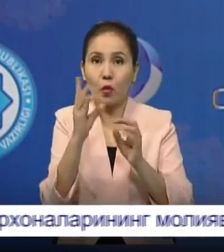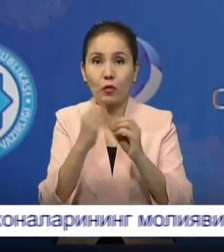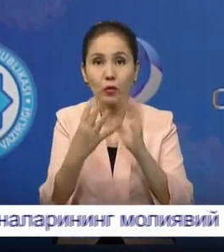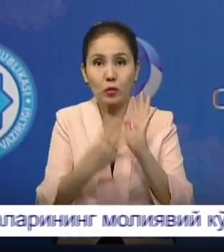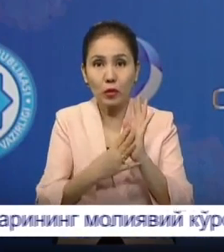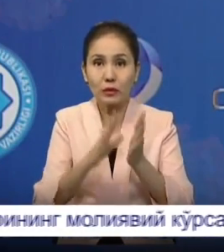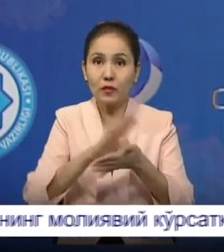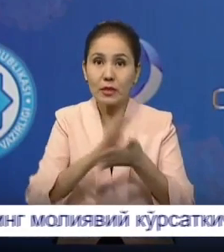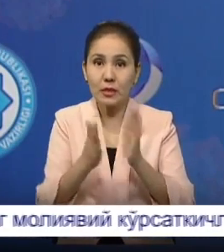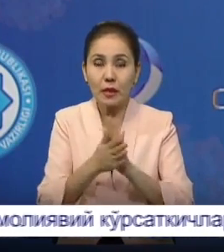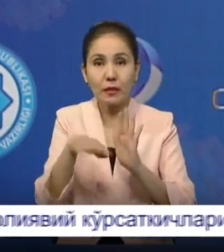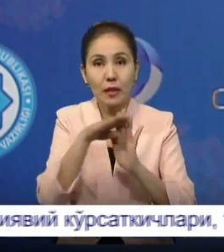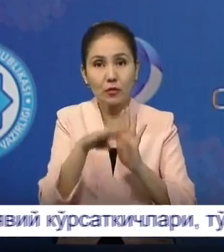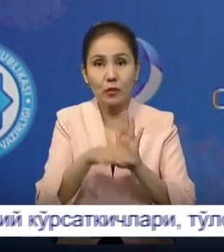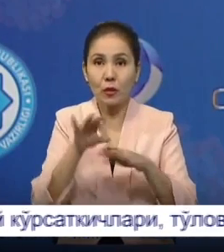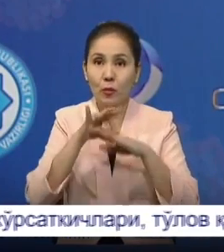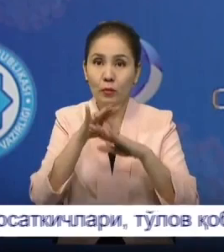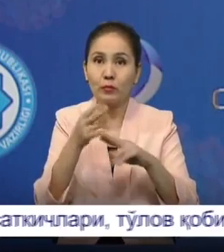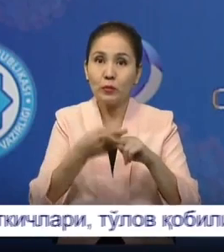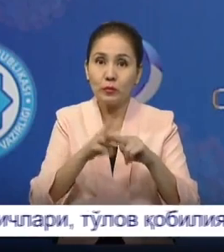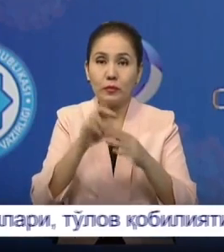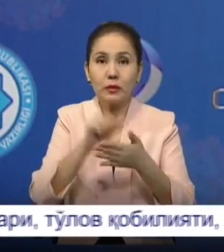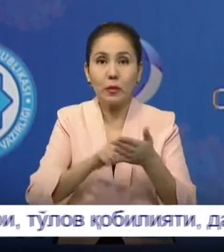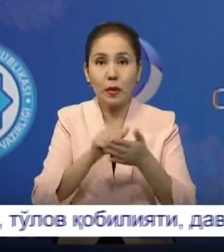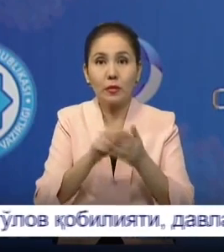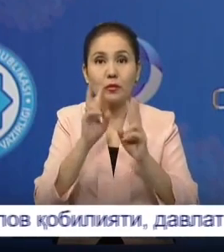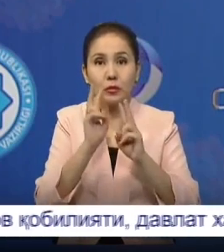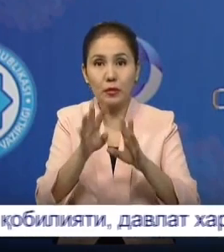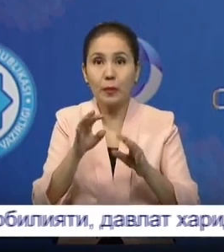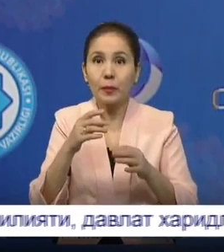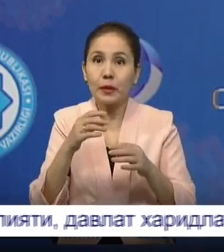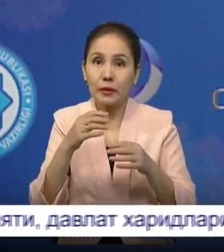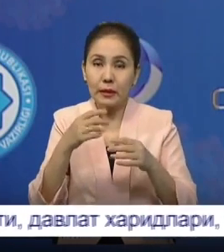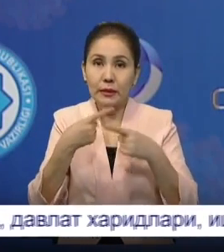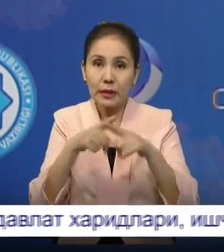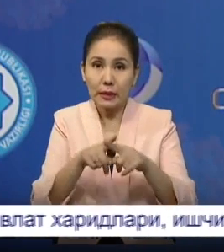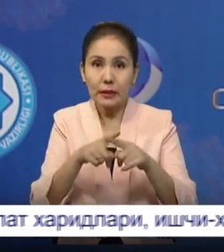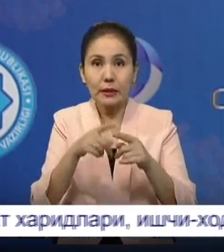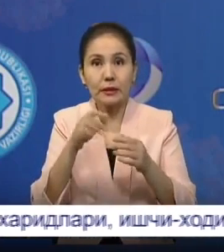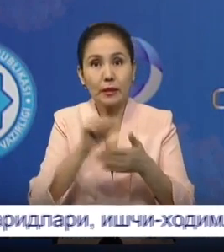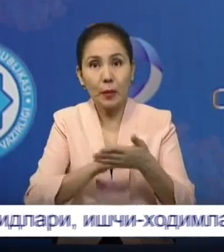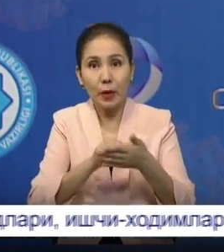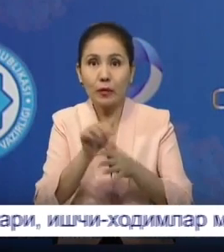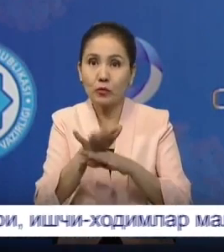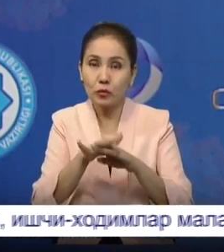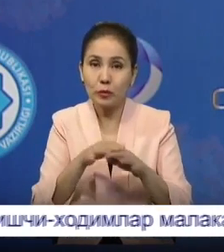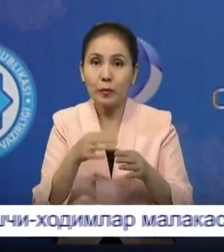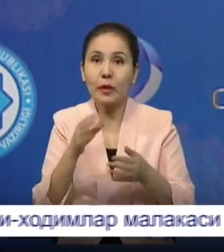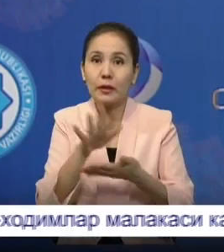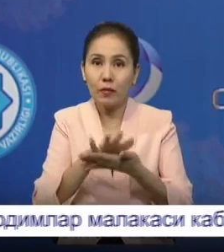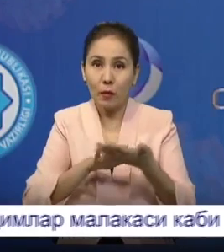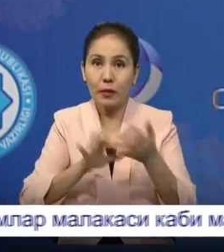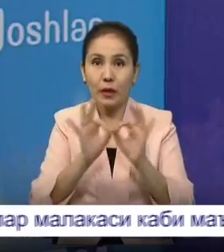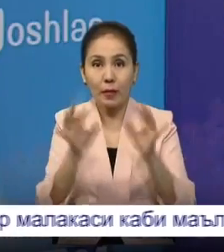COVID-19 vaziyat dasturini olib boryapmiz. Shu sababli yuzaga kelayotgan texnik nosozliklar uchun uzr so'raymiz. Dasturimiz esa davom